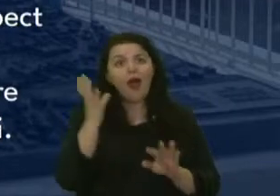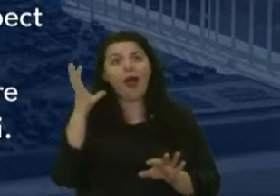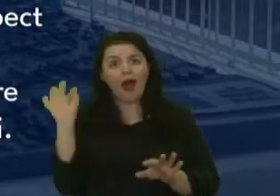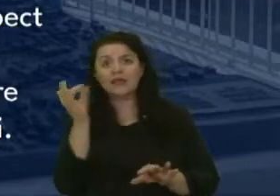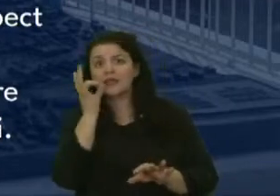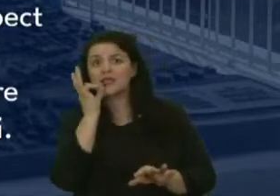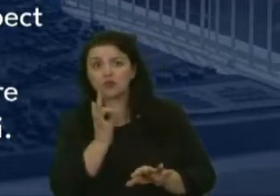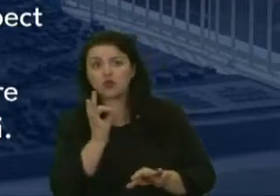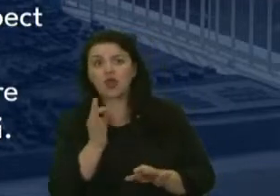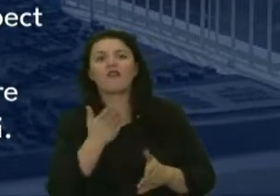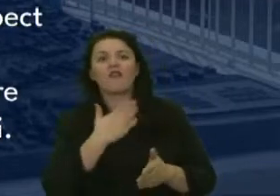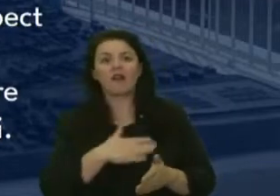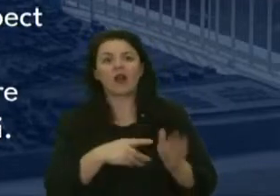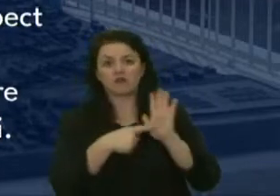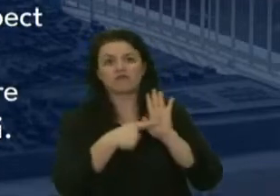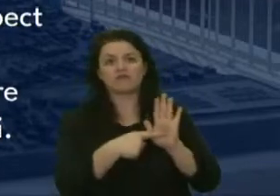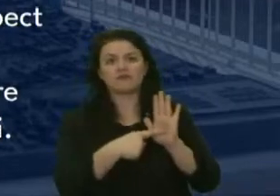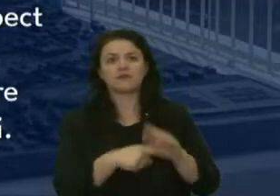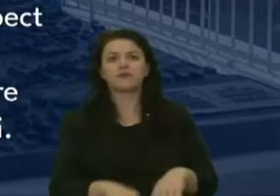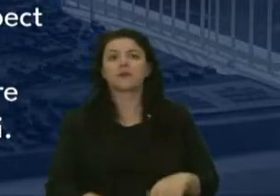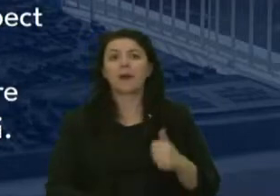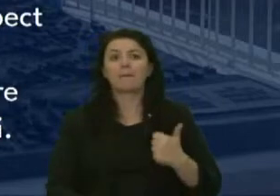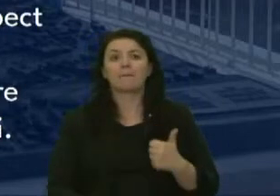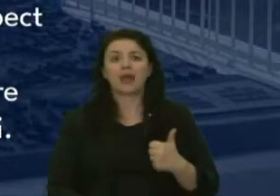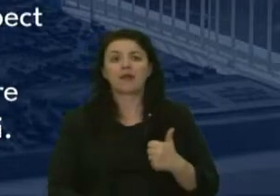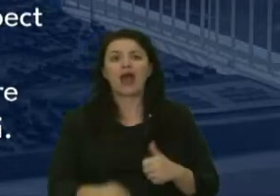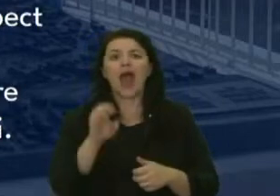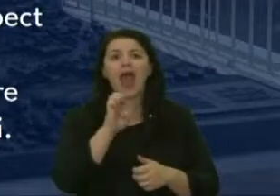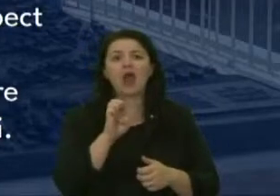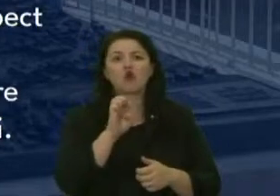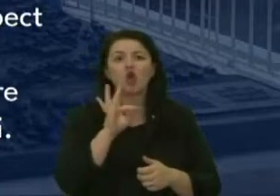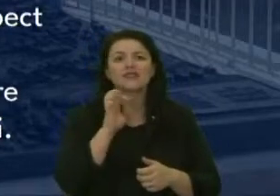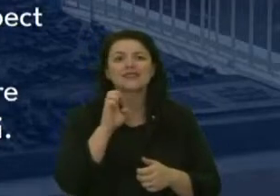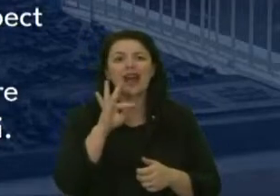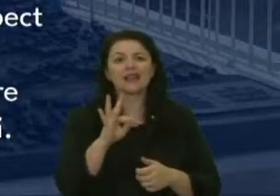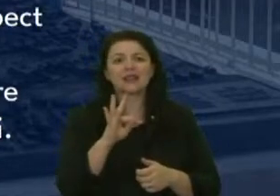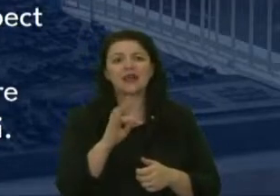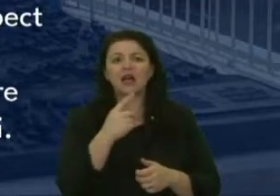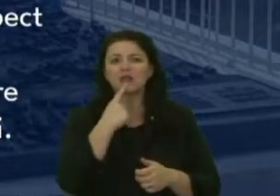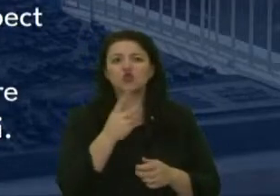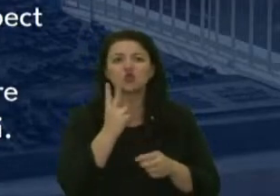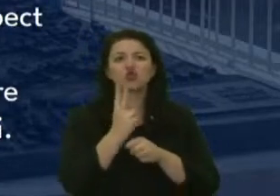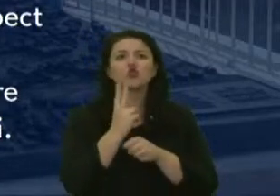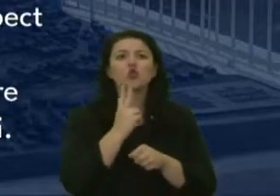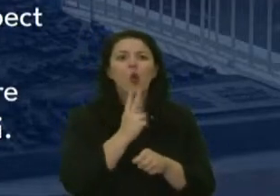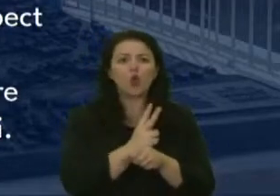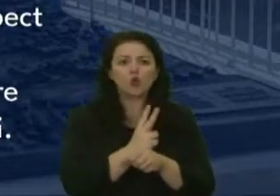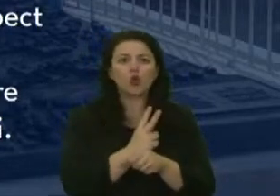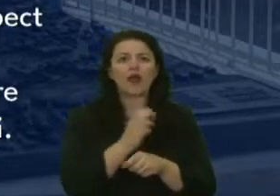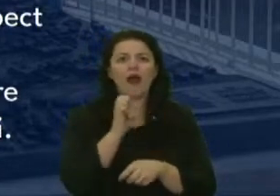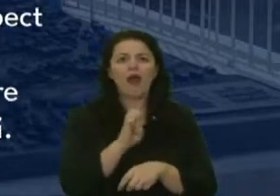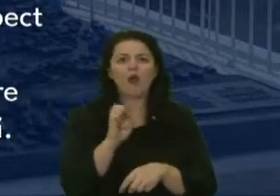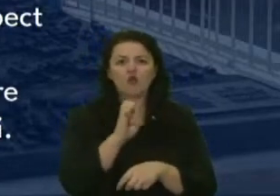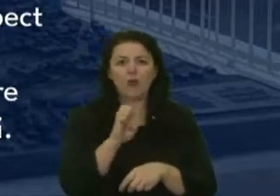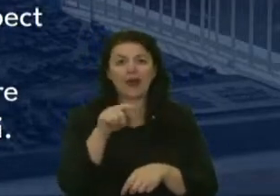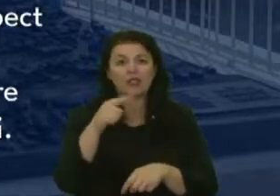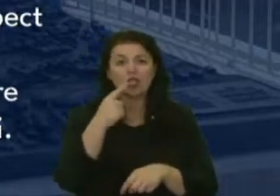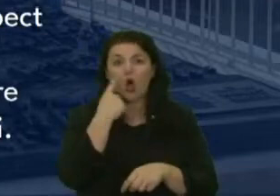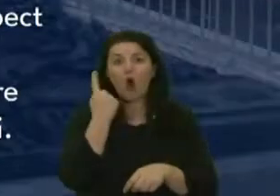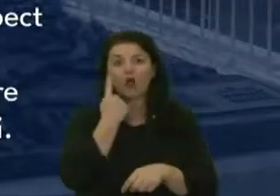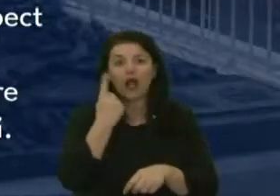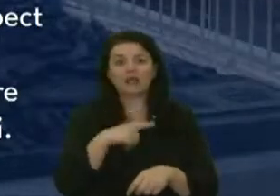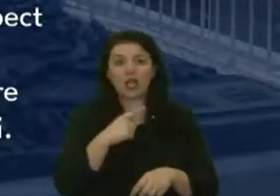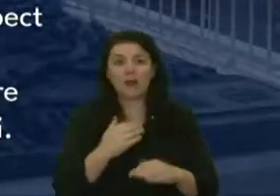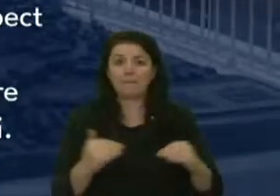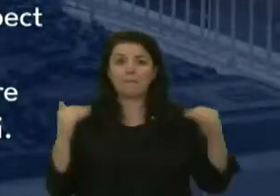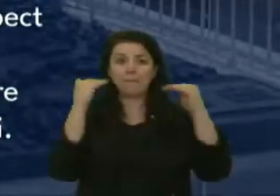trebuie cunoscute În primul rând eurostat ul a spus foarte clar adică structura oficială a Uniunii Europene că acest oraș al nostru este în